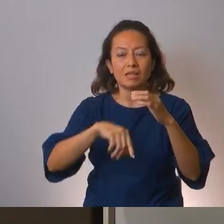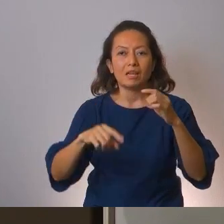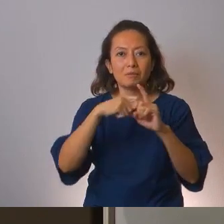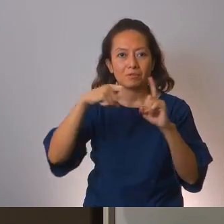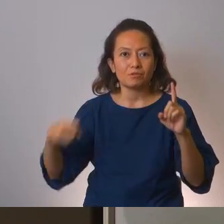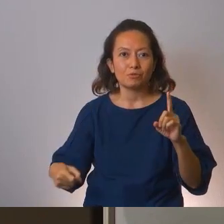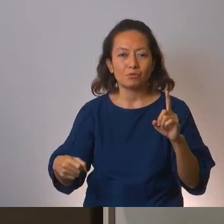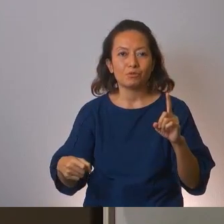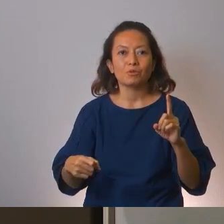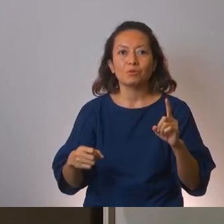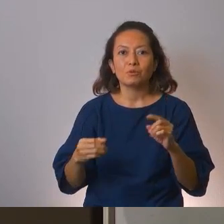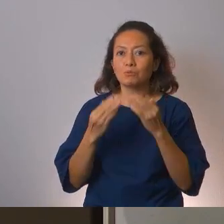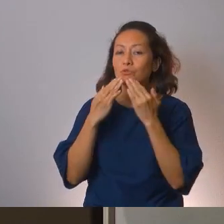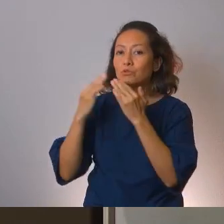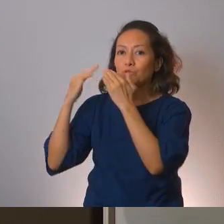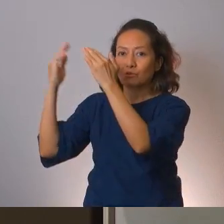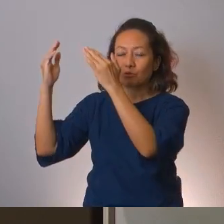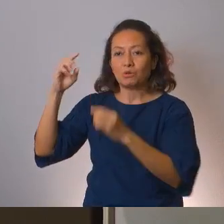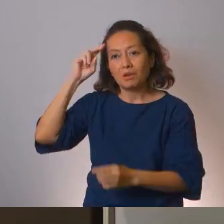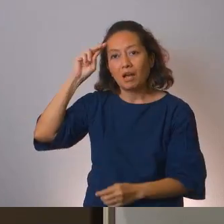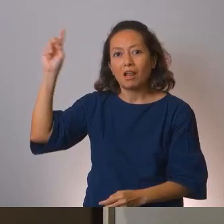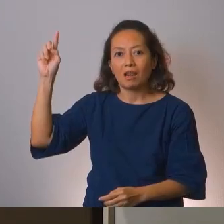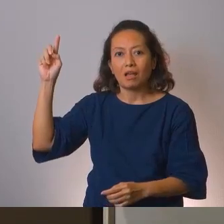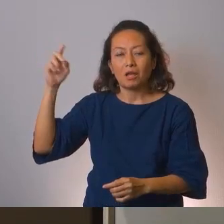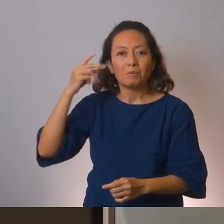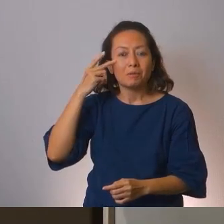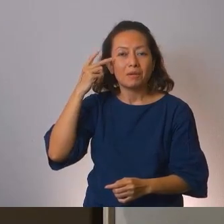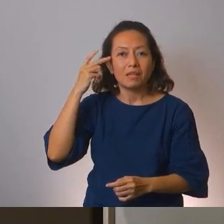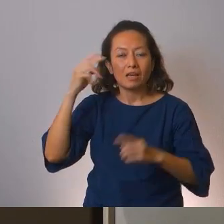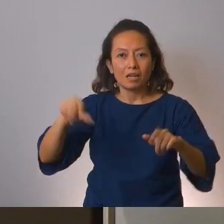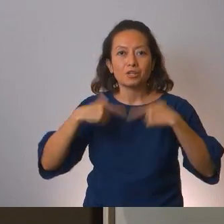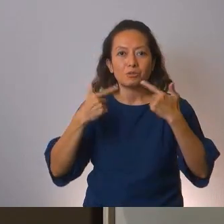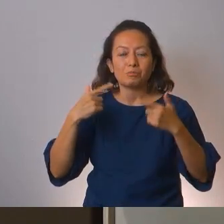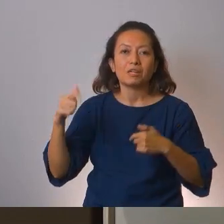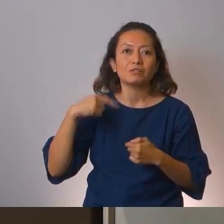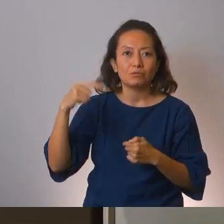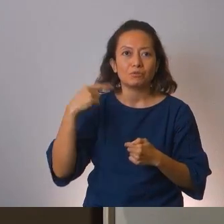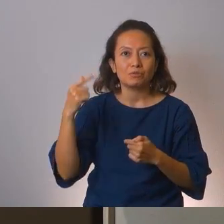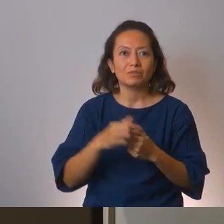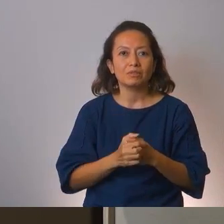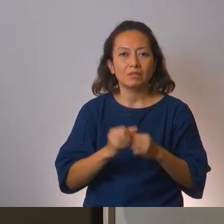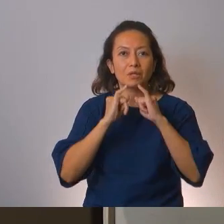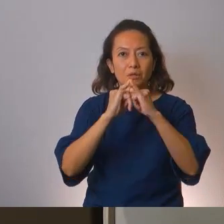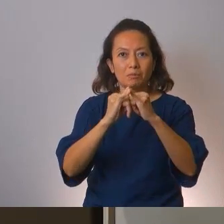Allah yang terus memelihara kehidupan kita. Ibadah online Kamis Putih hari